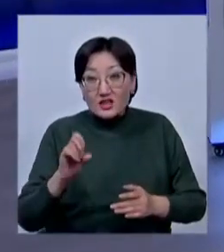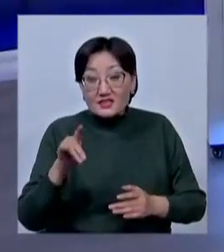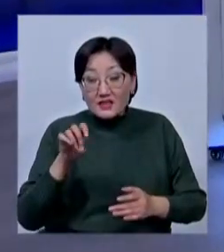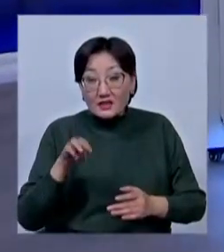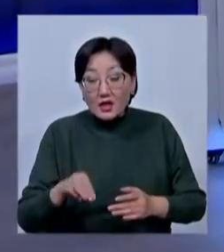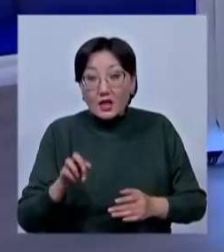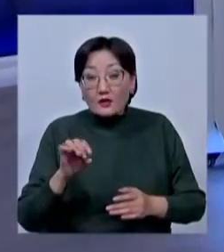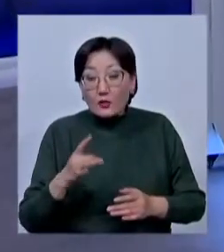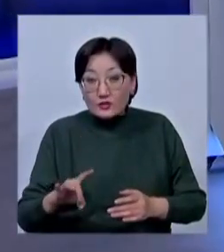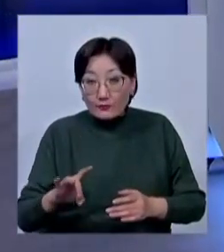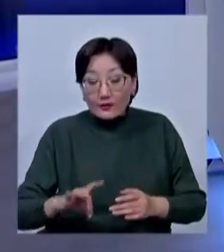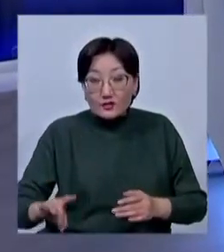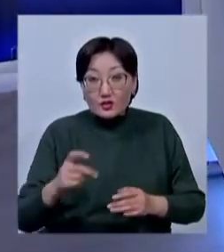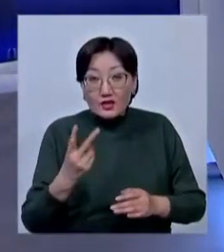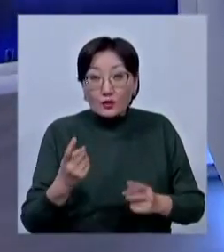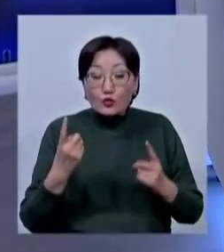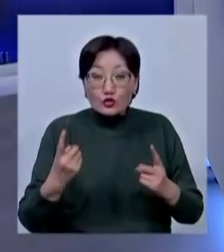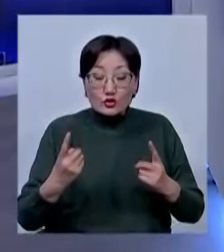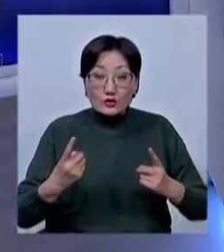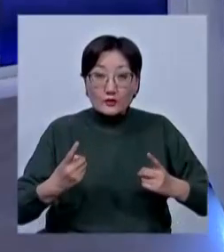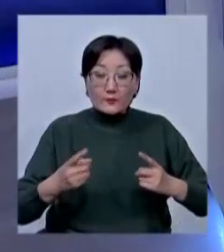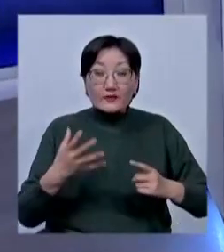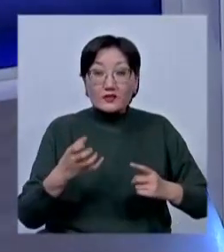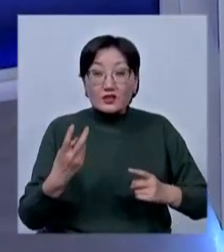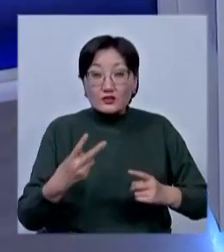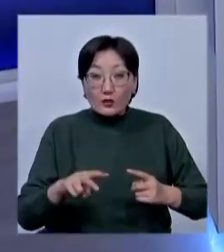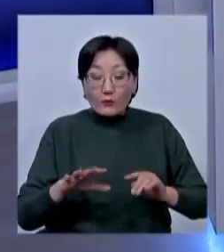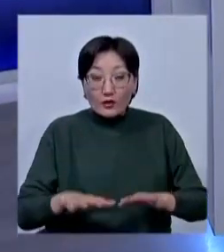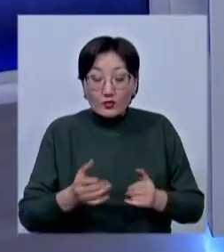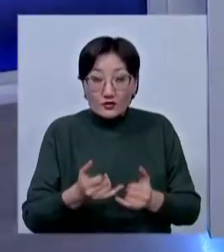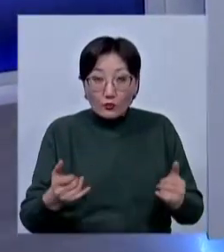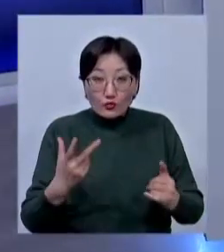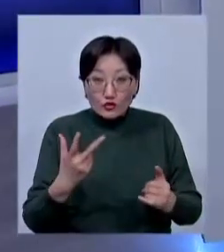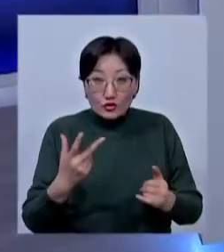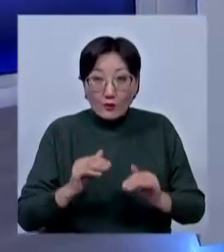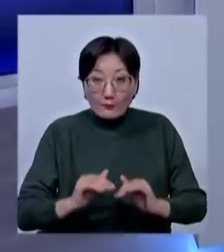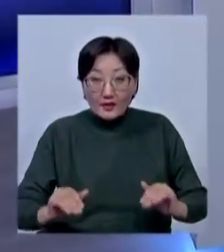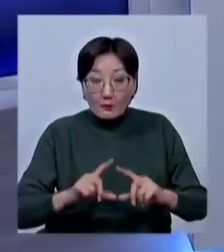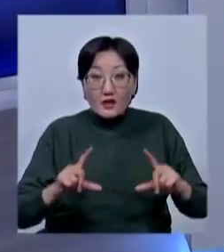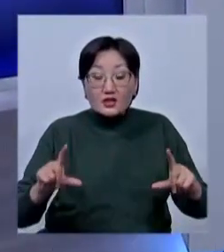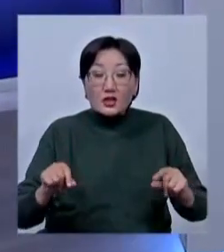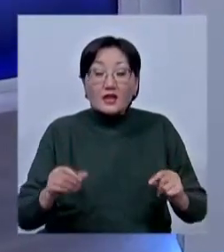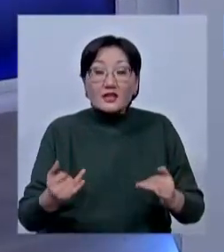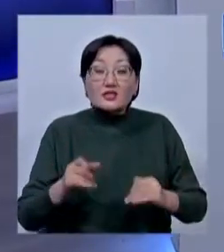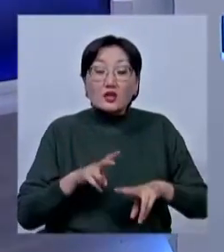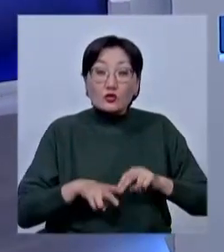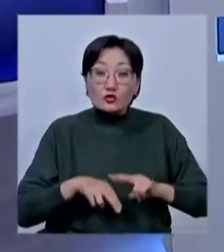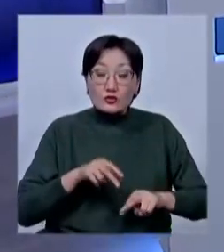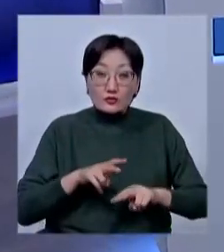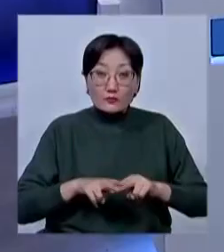ауданында, Наурызбай ауданында 2 үлкен жаңағы 520 орынға арналған сол 3 балабақшаның қазір